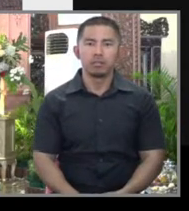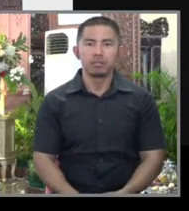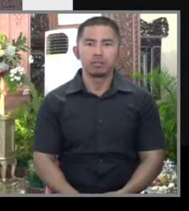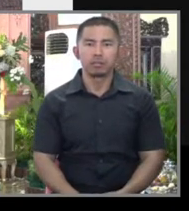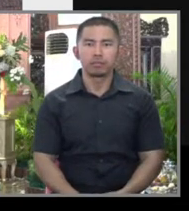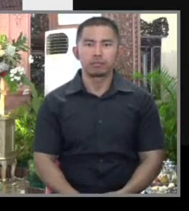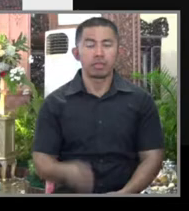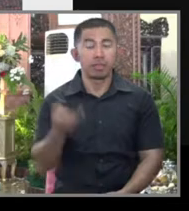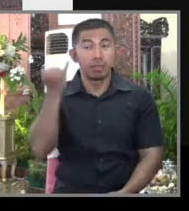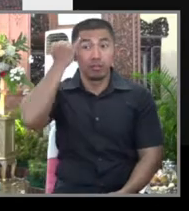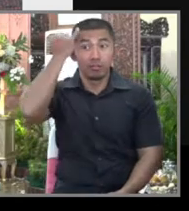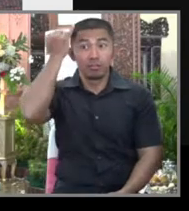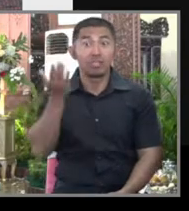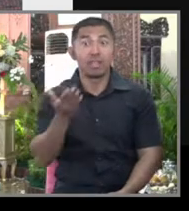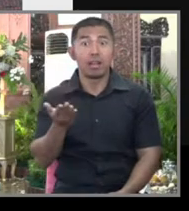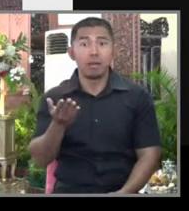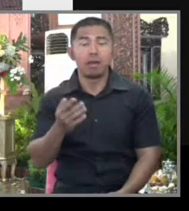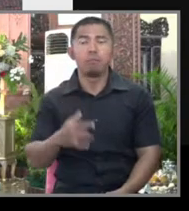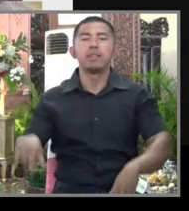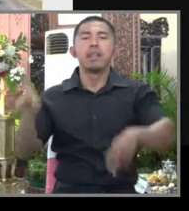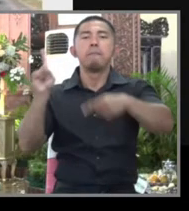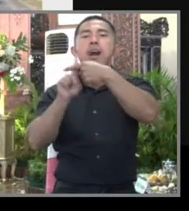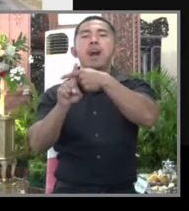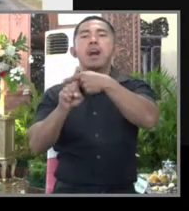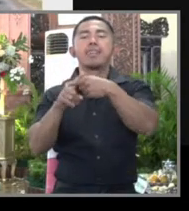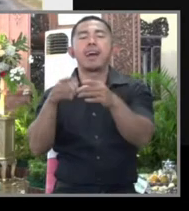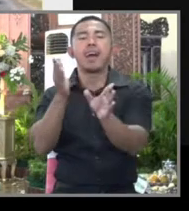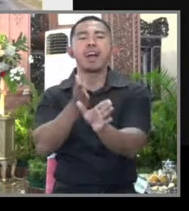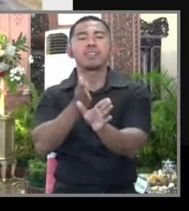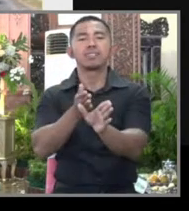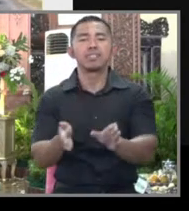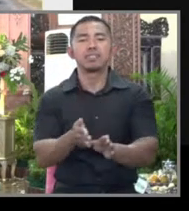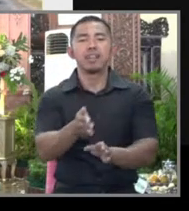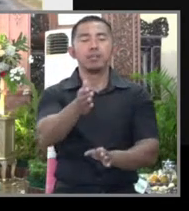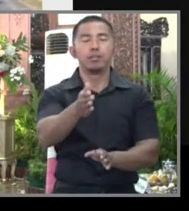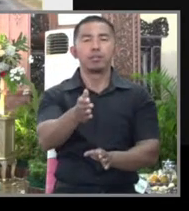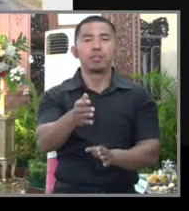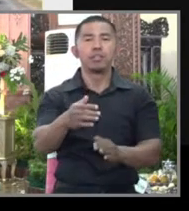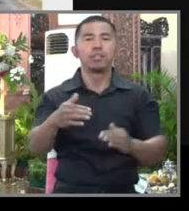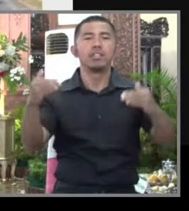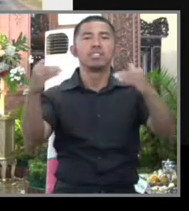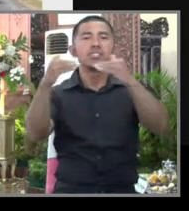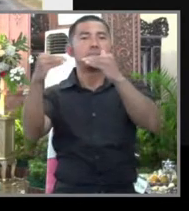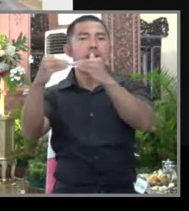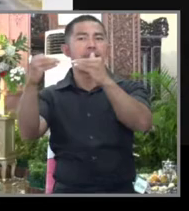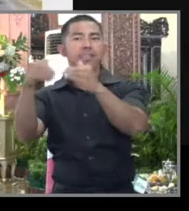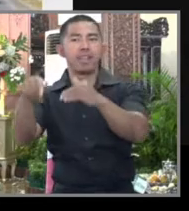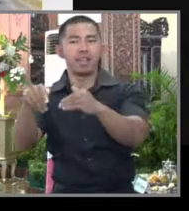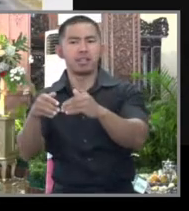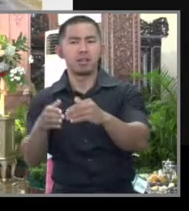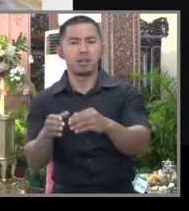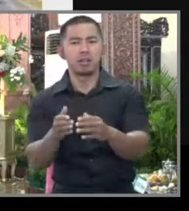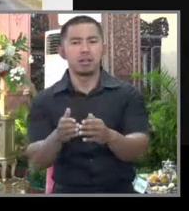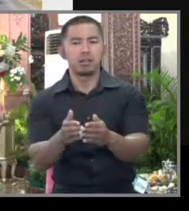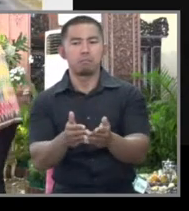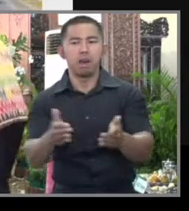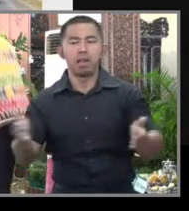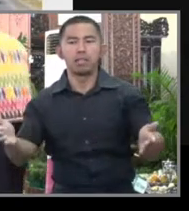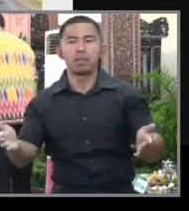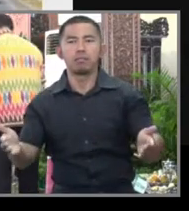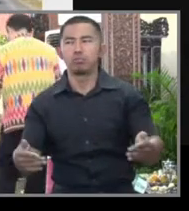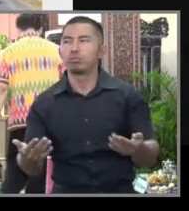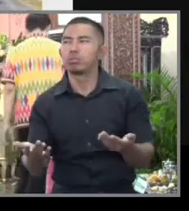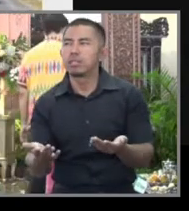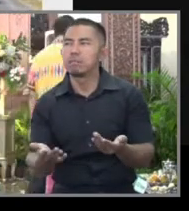Terus usulan penambahan akses jalur Jepara, ada jembatan yang panjangnya kurang